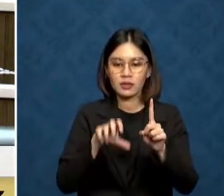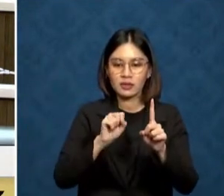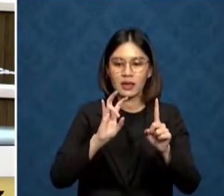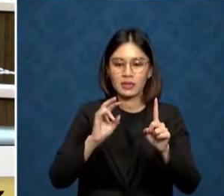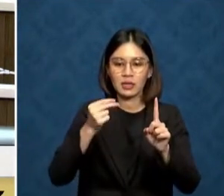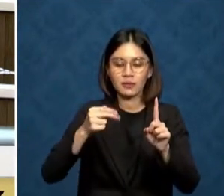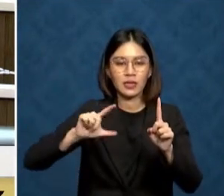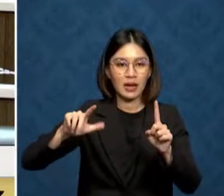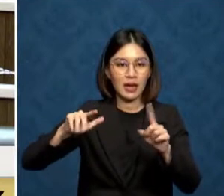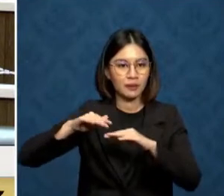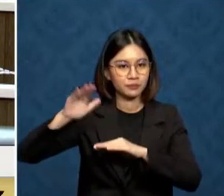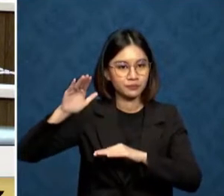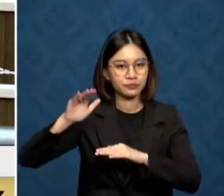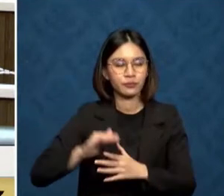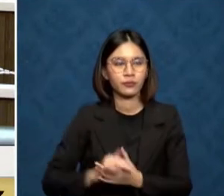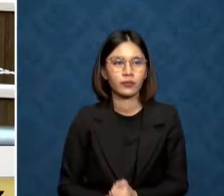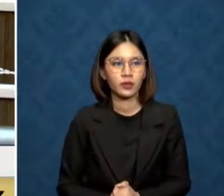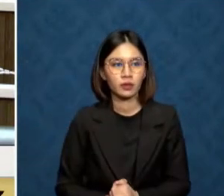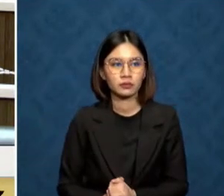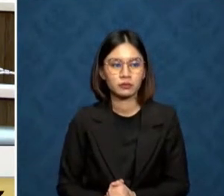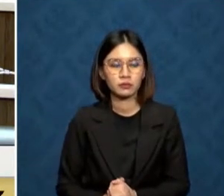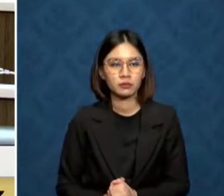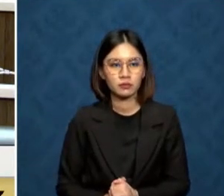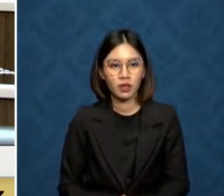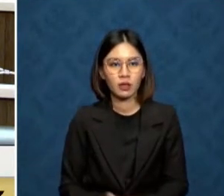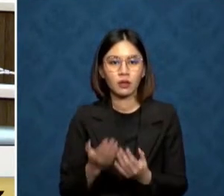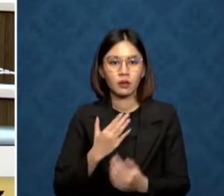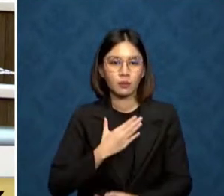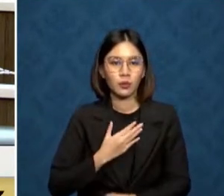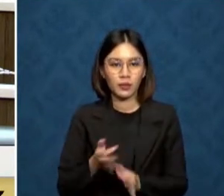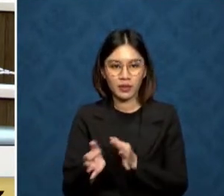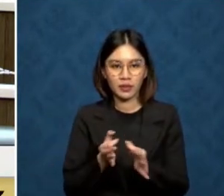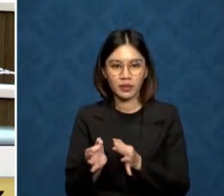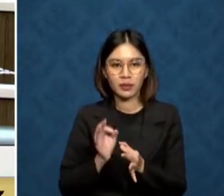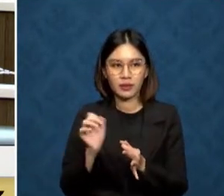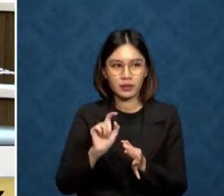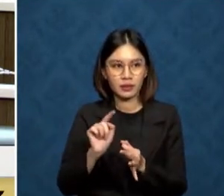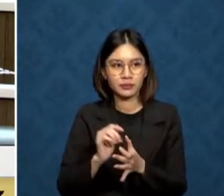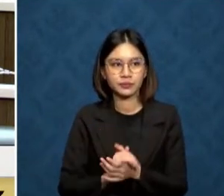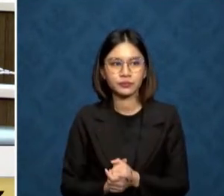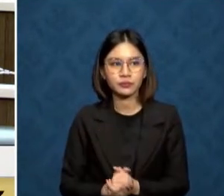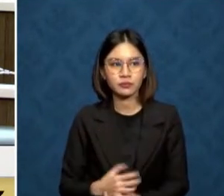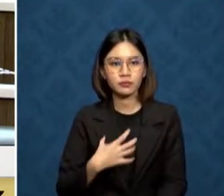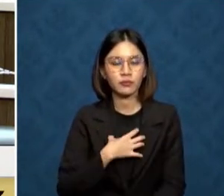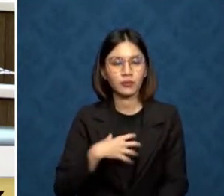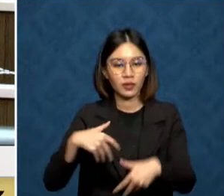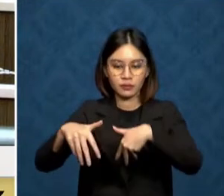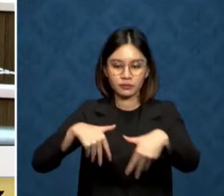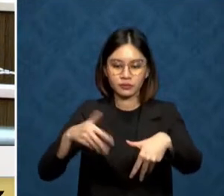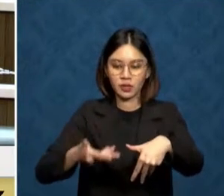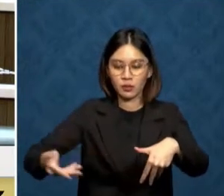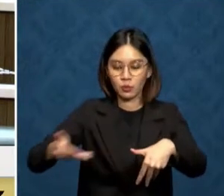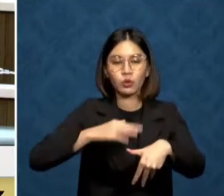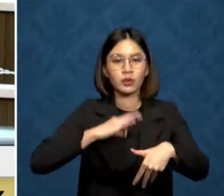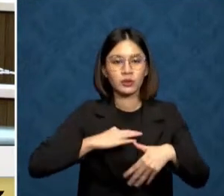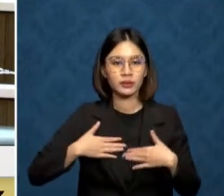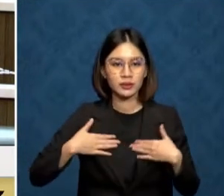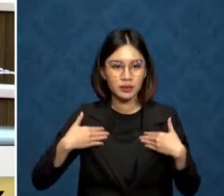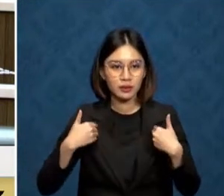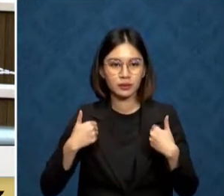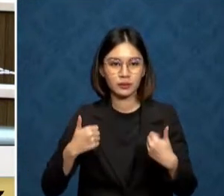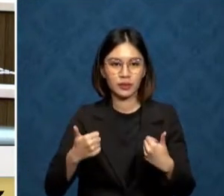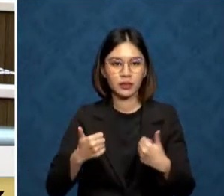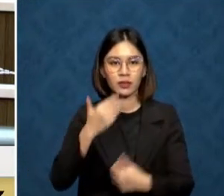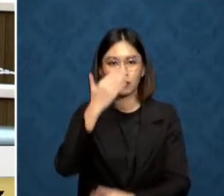contradictory ล้านบาทดันั้นครัเรีนว่าผมอยากให้พี่น้องประชะชนได้สบายใจครับ